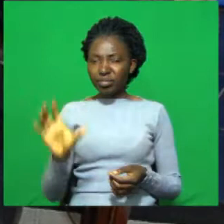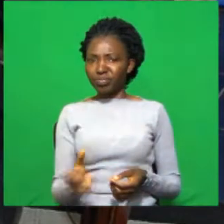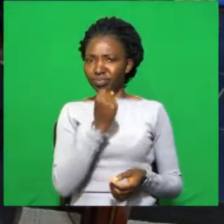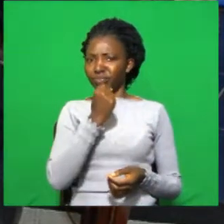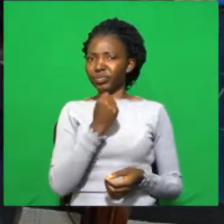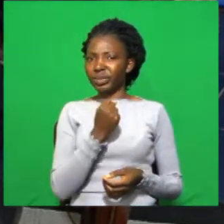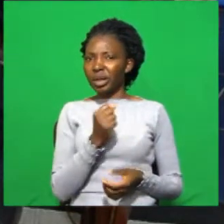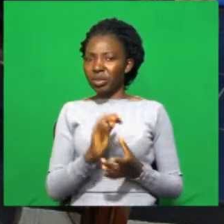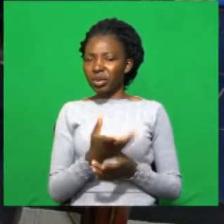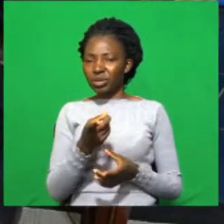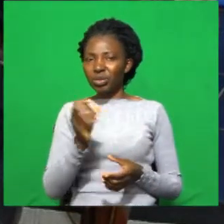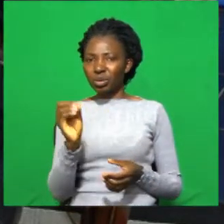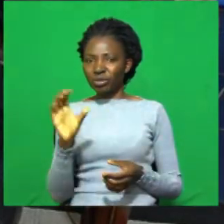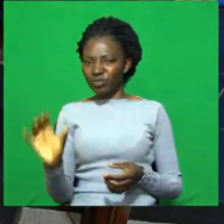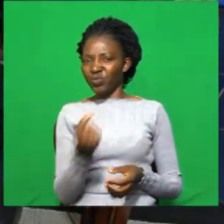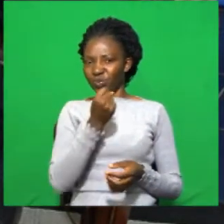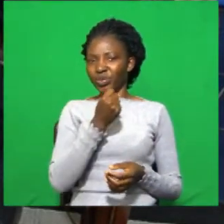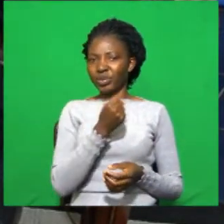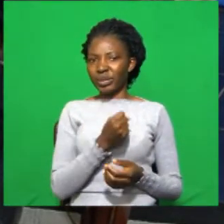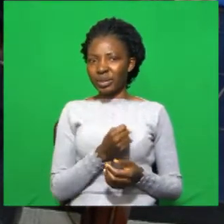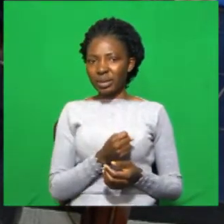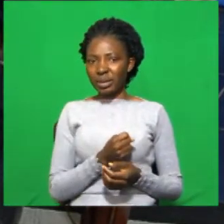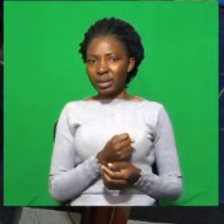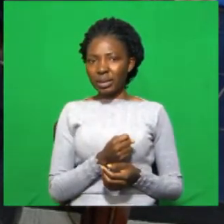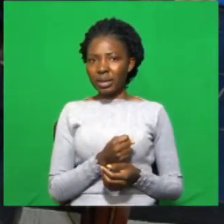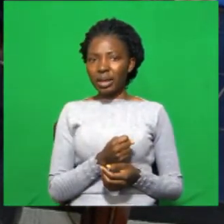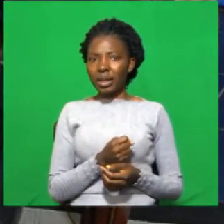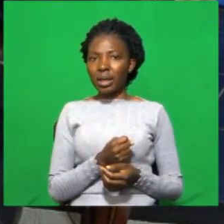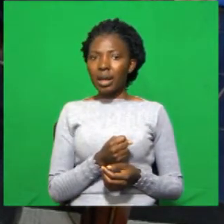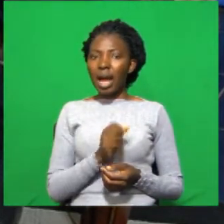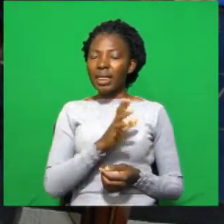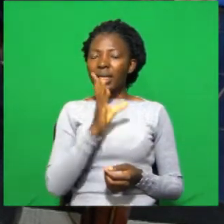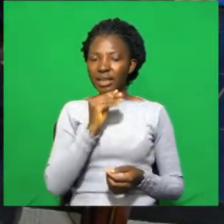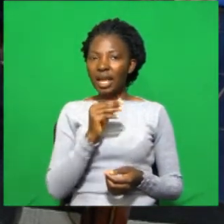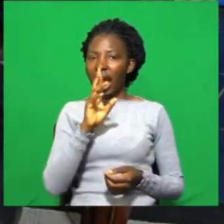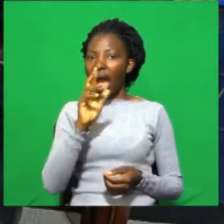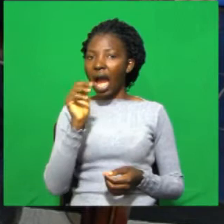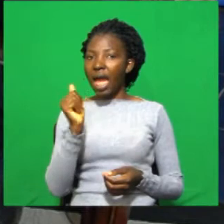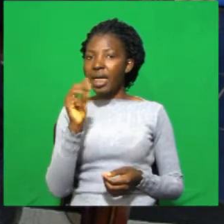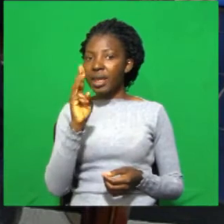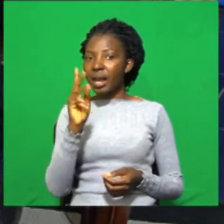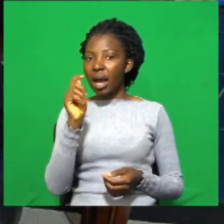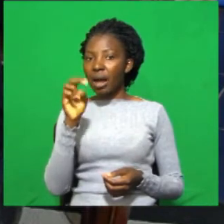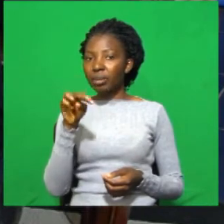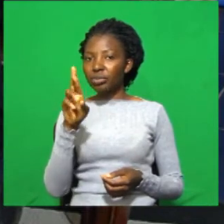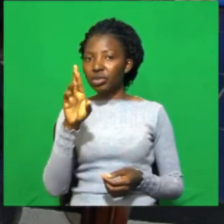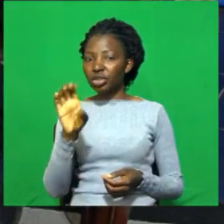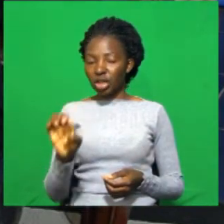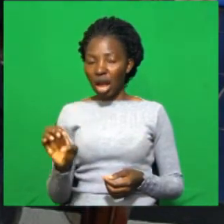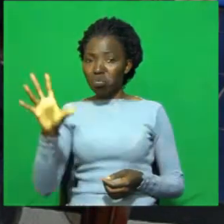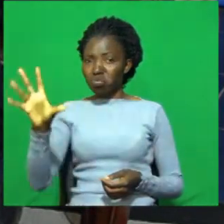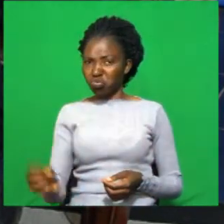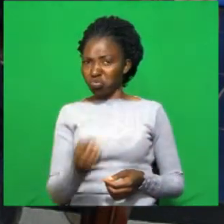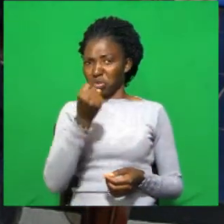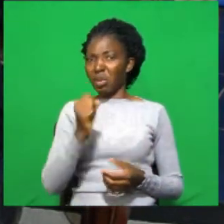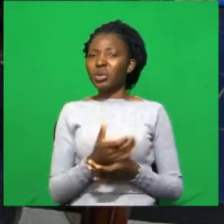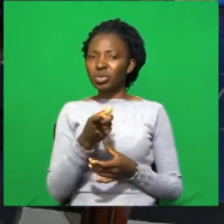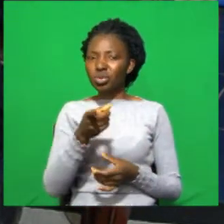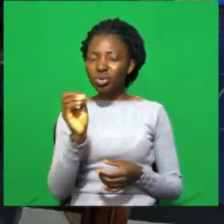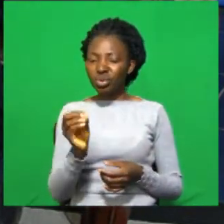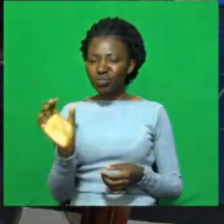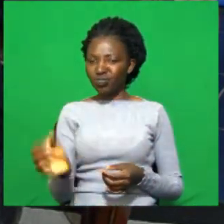Saka chete ngoti hamusangambosangana nemavara acho here pastor anenge ainzi rapture. Chiverevere, kubvutwa.